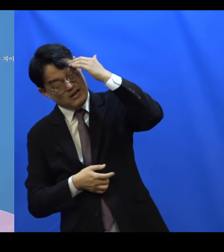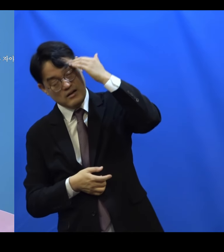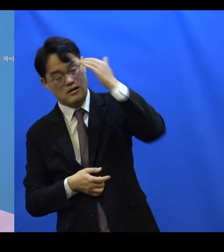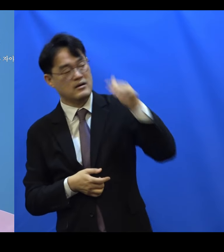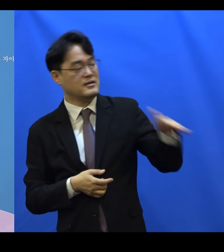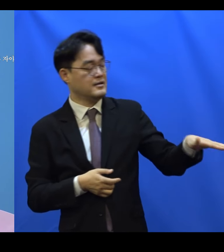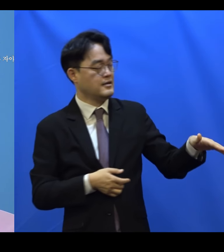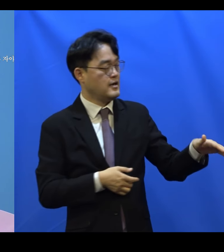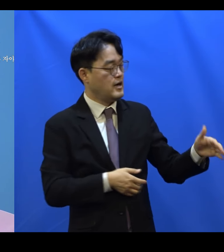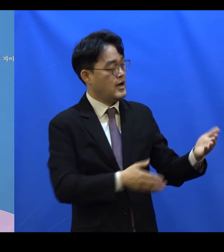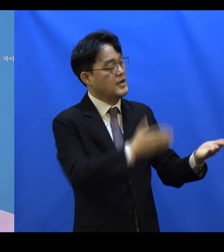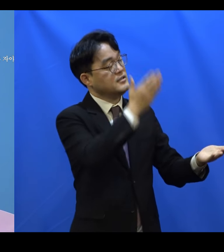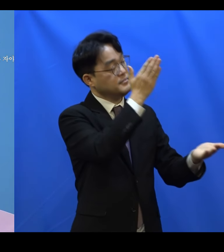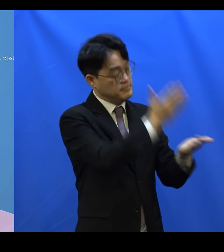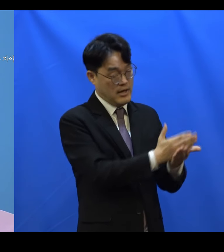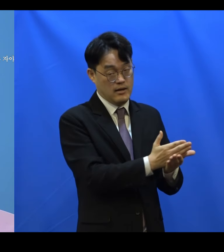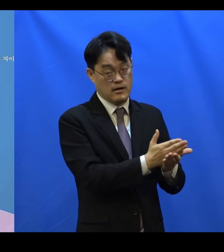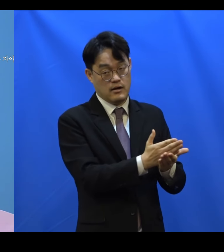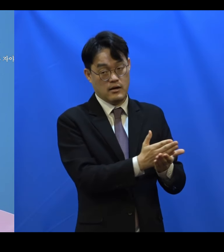깨뜨리려고 하는 자들이 있다는